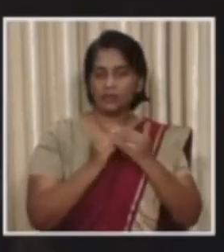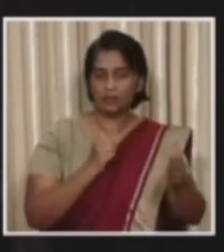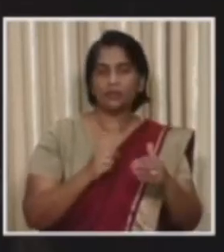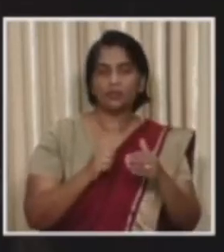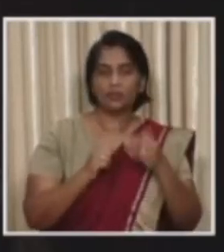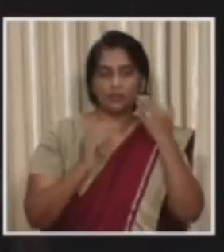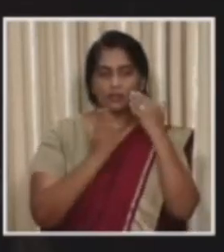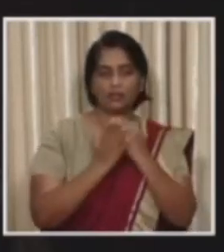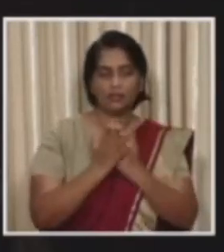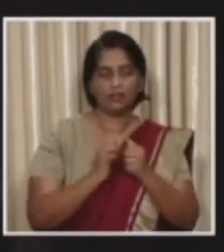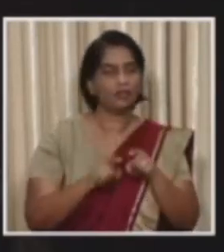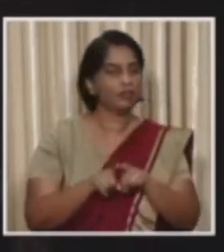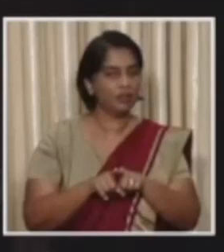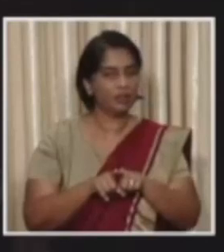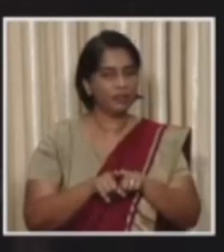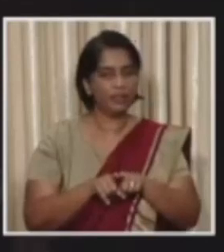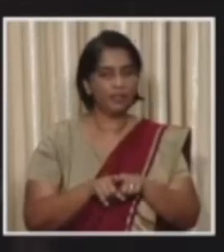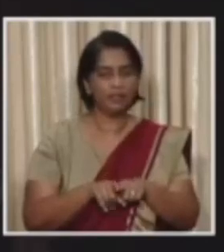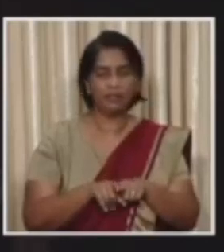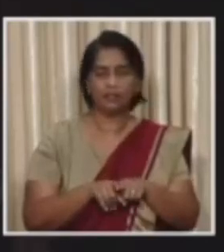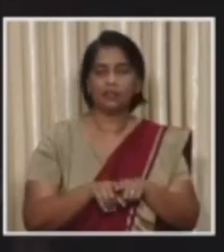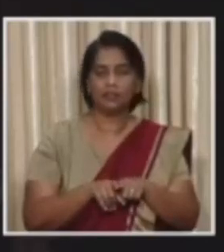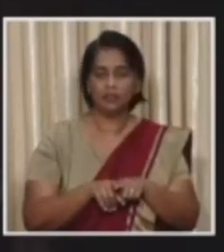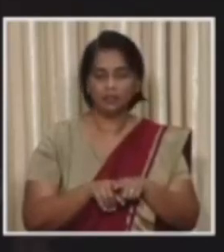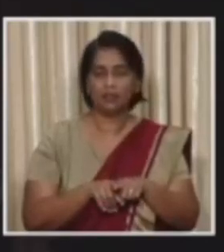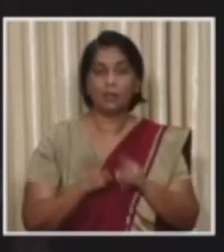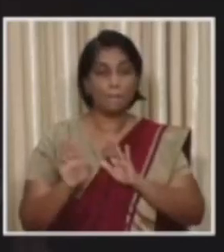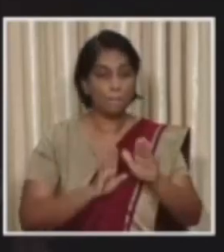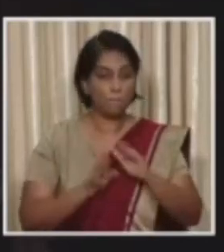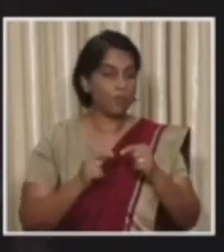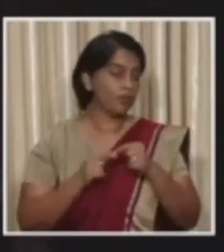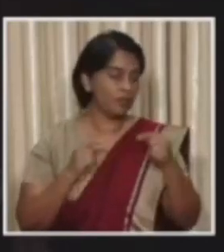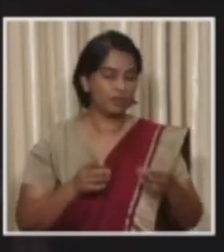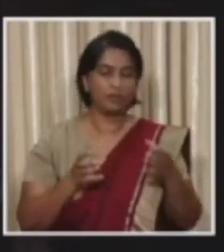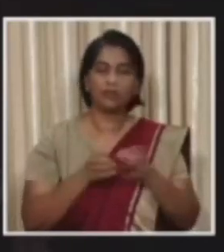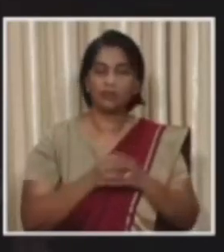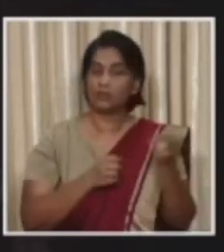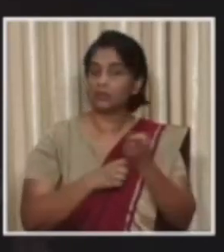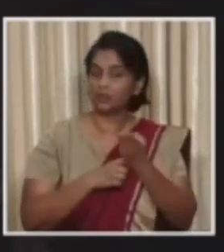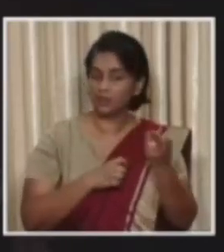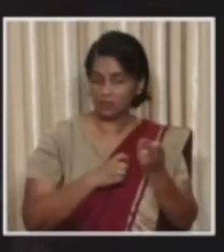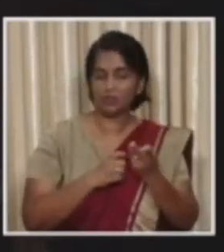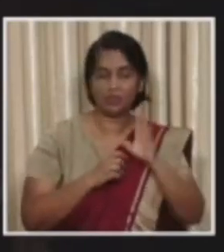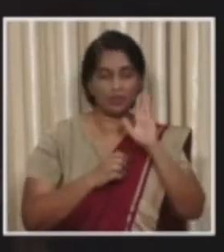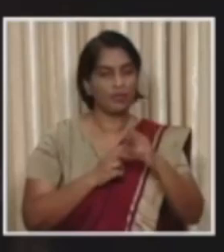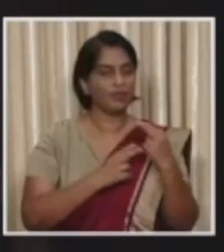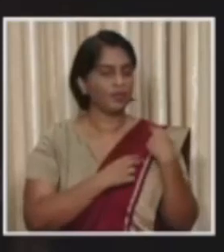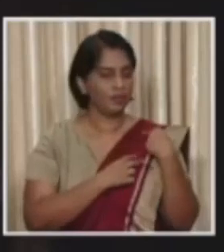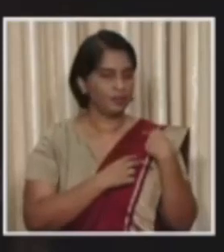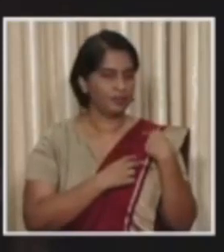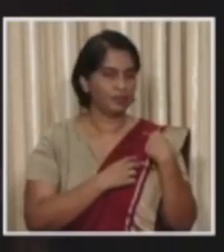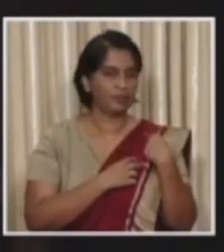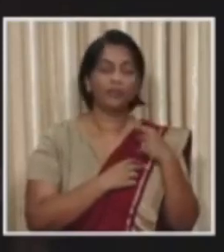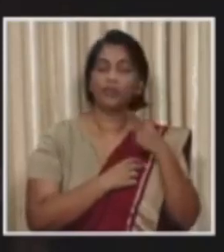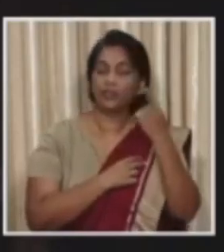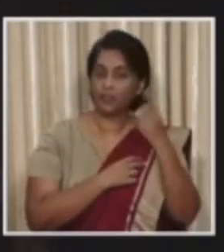පසුබිමක් හදන එක තමයි මා හිතන්නේ පාලක විපක්ෂක දෙකේම ඉන්න අයවරුන්ගේ වගකීම වෙන්නේ.